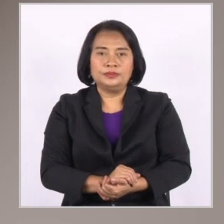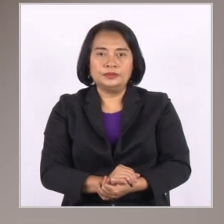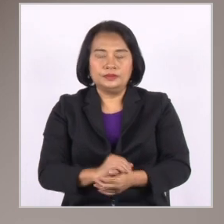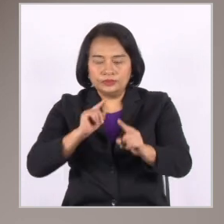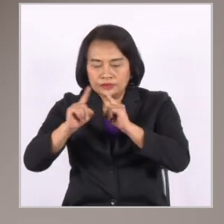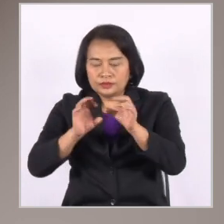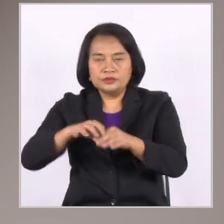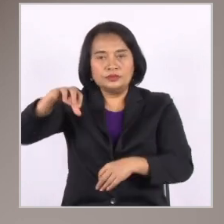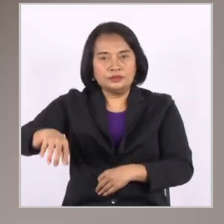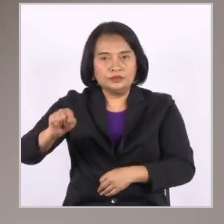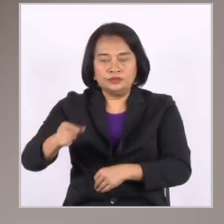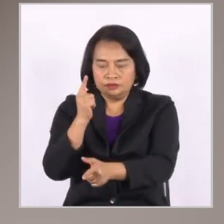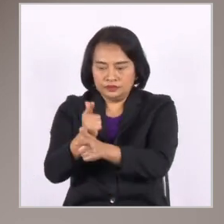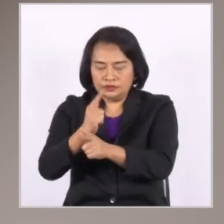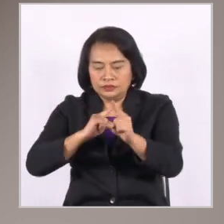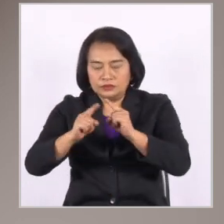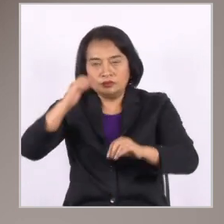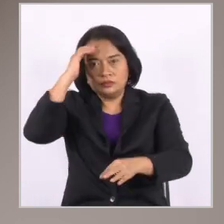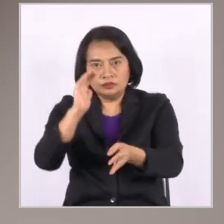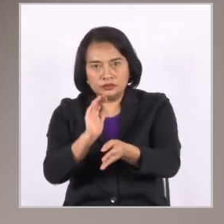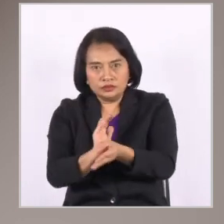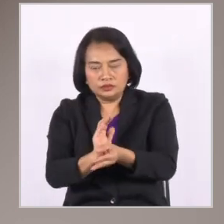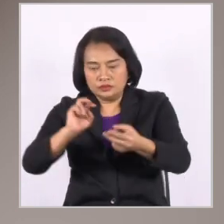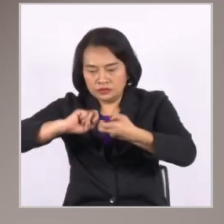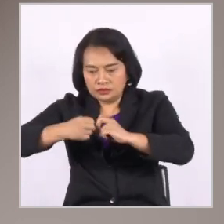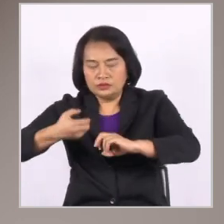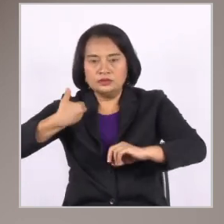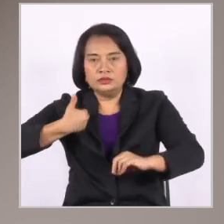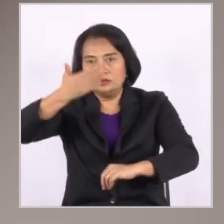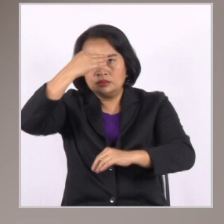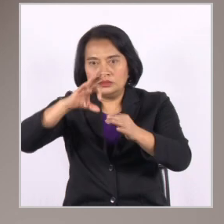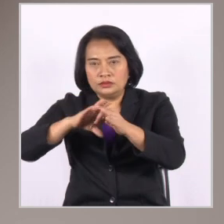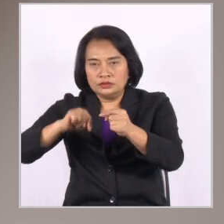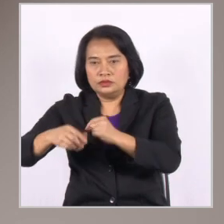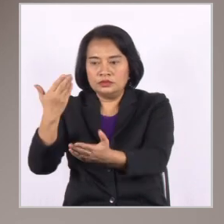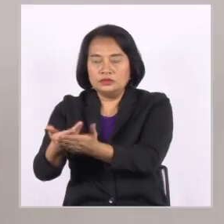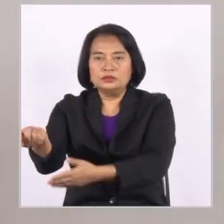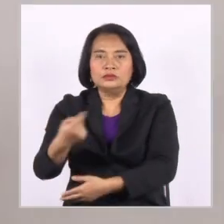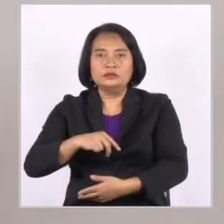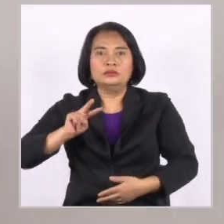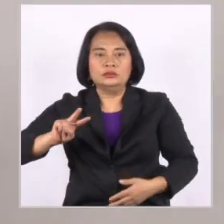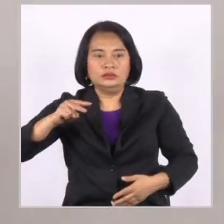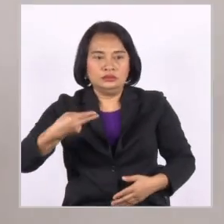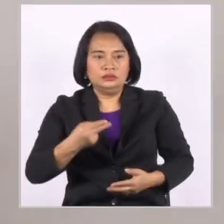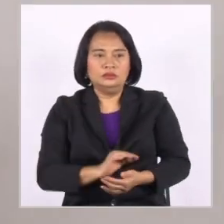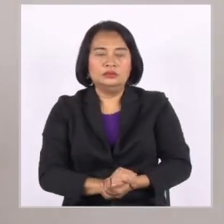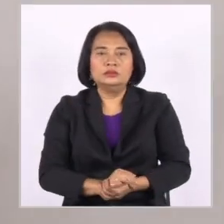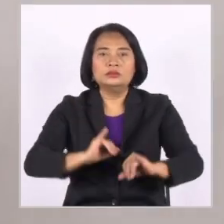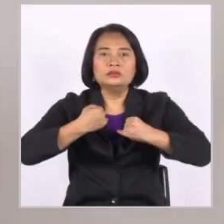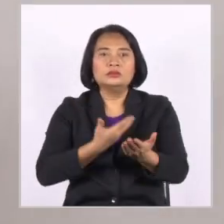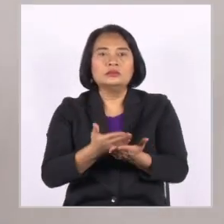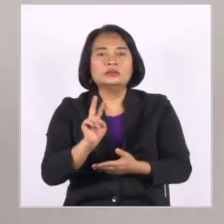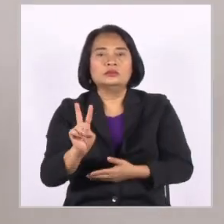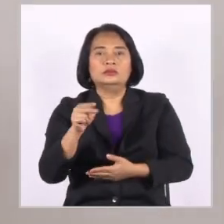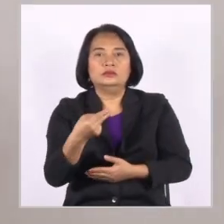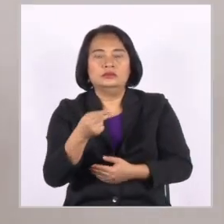กับสถานที่รับเลี้ยงต่อหน้าตำรวจแต่ไม่ลงตัวนะคะเพราะสถานรับเลี้ยงจะจ่ายแค่ 20,000 บาทเจ้าของบอกว่าเขาซื้อมา 20,000 ก็จริ